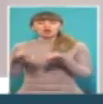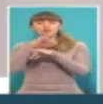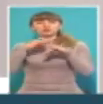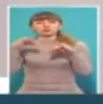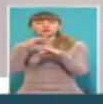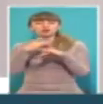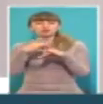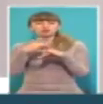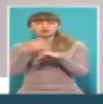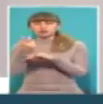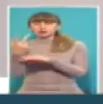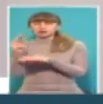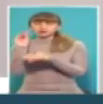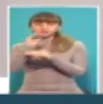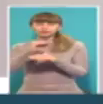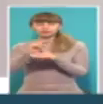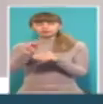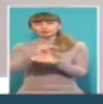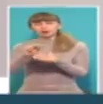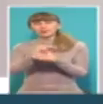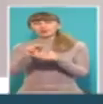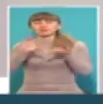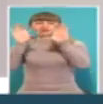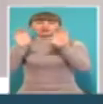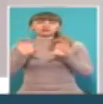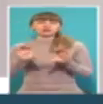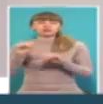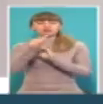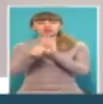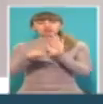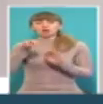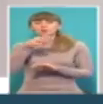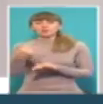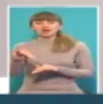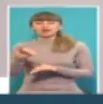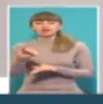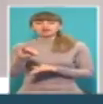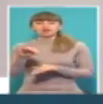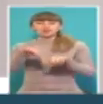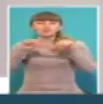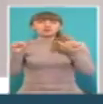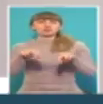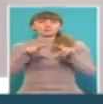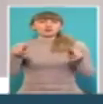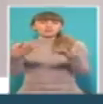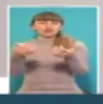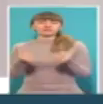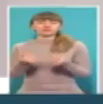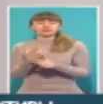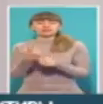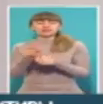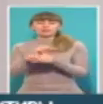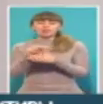обсуждается целый ряд поправок. И вот 16 мая Мажилис парламента принял эти поправки.